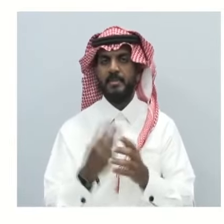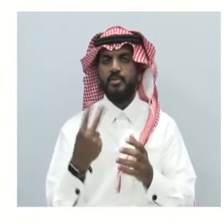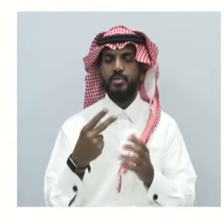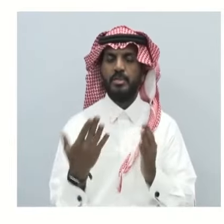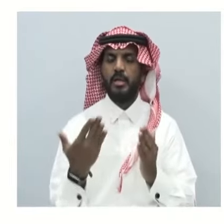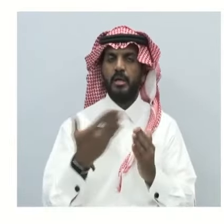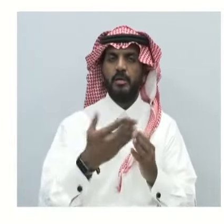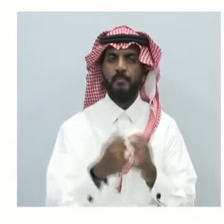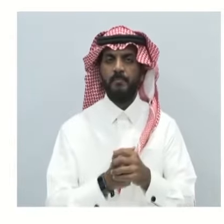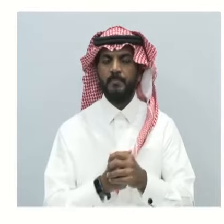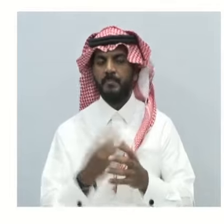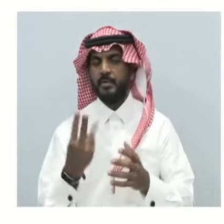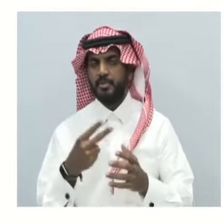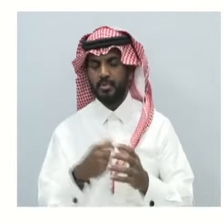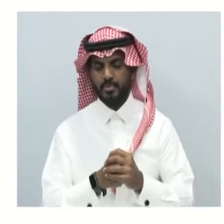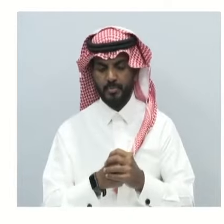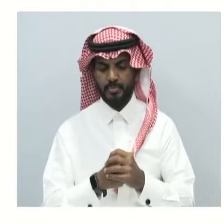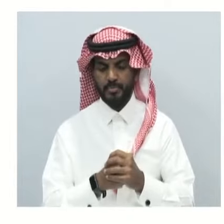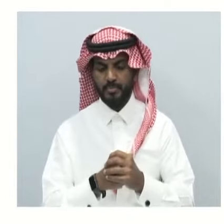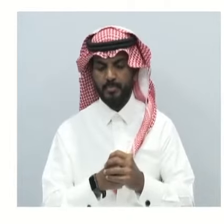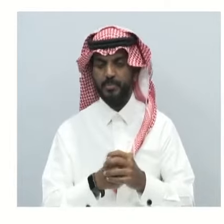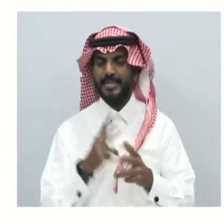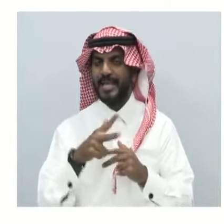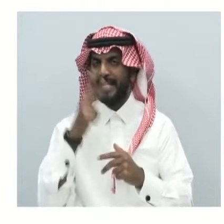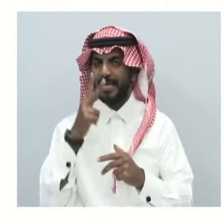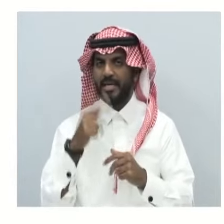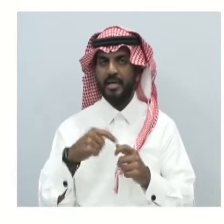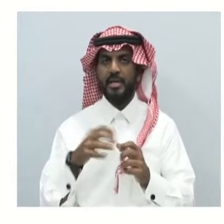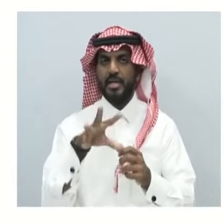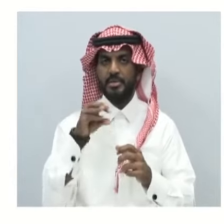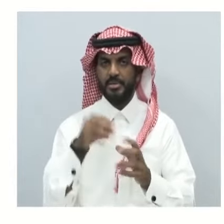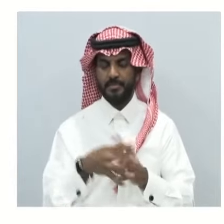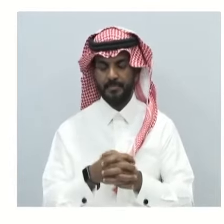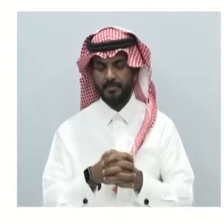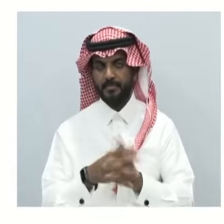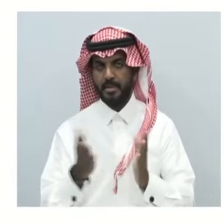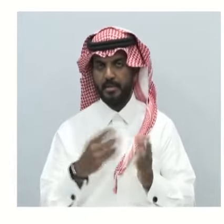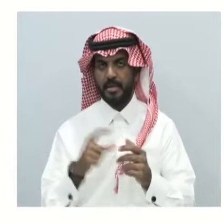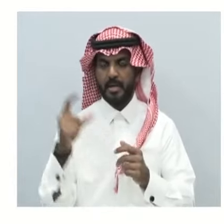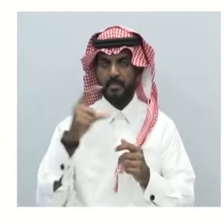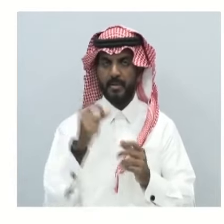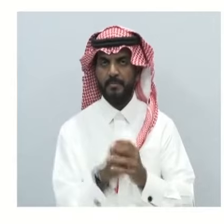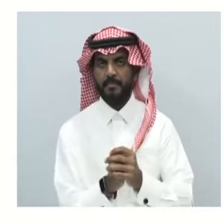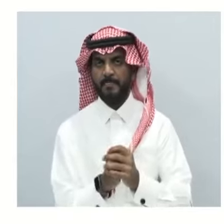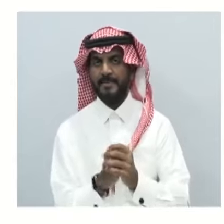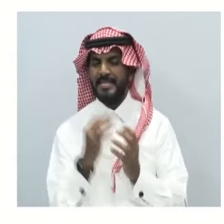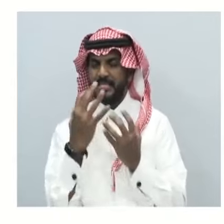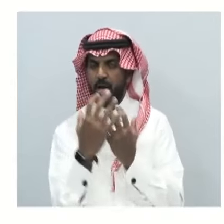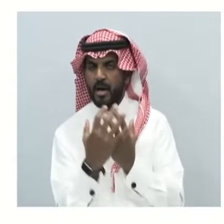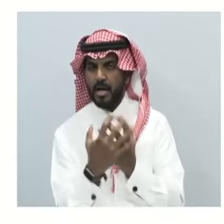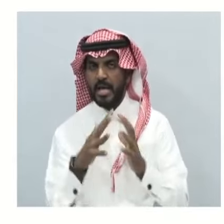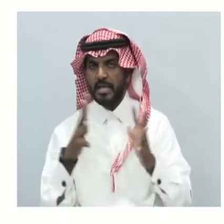الى 24 بالتاريخ الهجري وبعد ذلك يبدا القمر في عمليه الانحسار اكثر